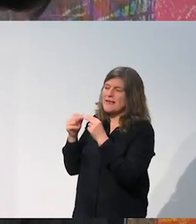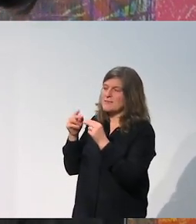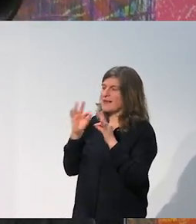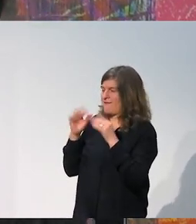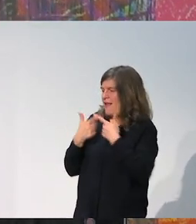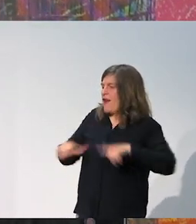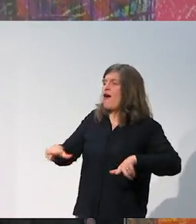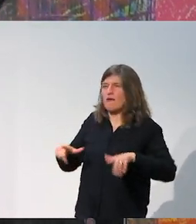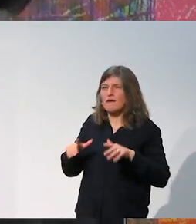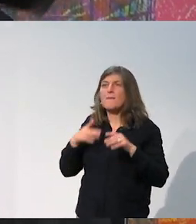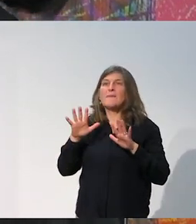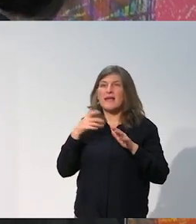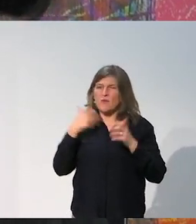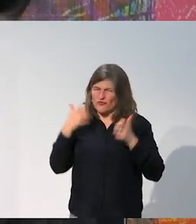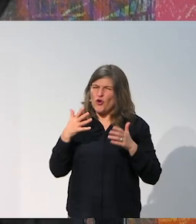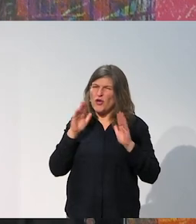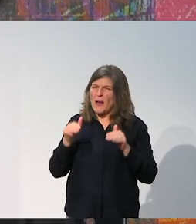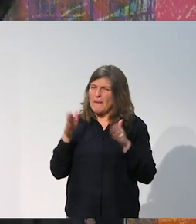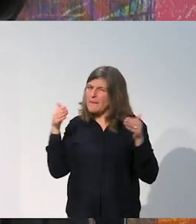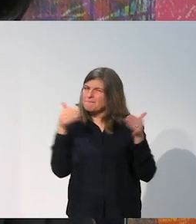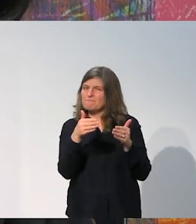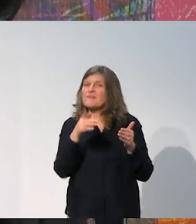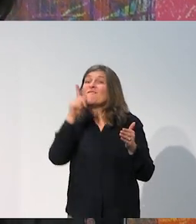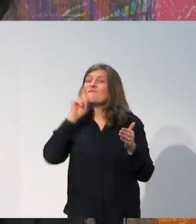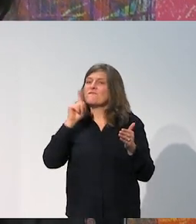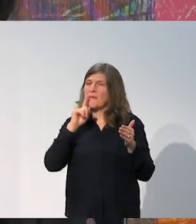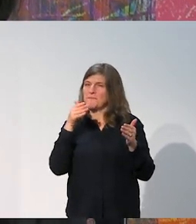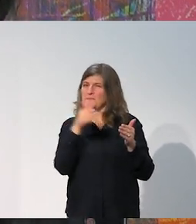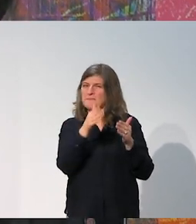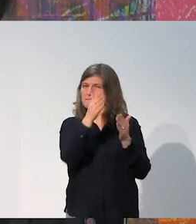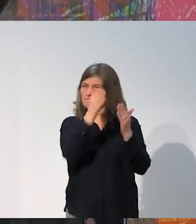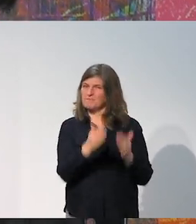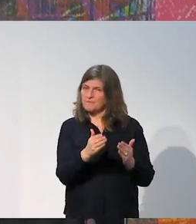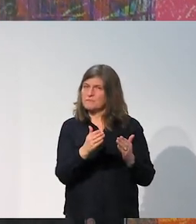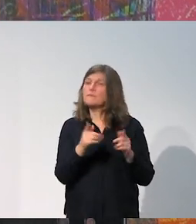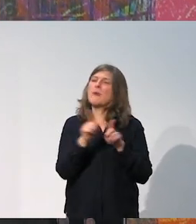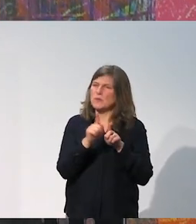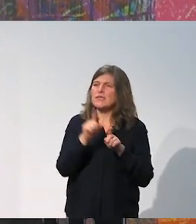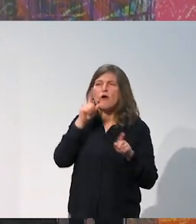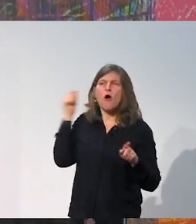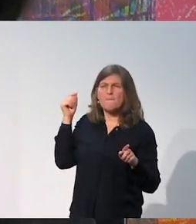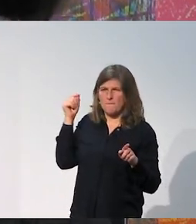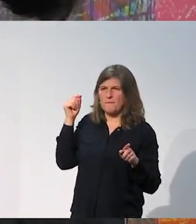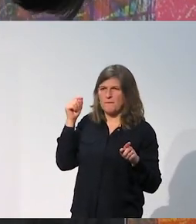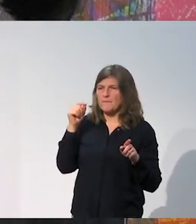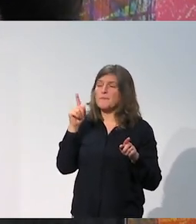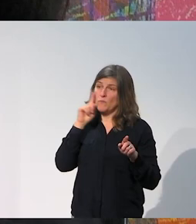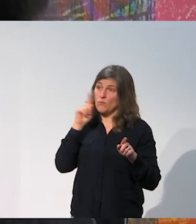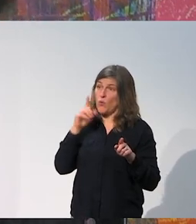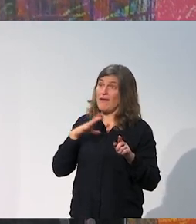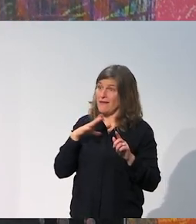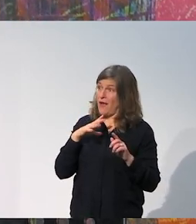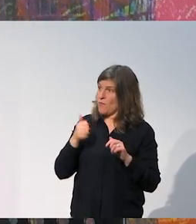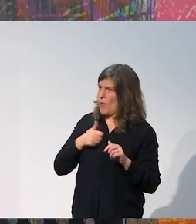reste encore sur cette femme et puis qu'on parle un peu plus précisément de l'homme aussi après, parce que vous lui consacrez, ce qui